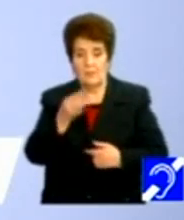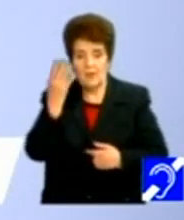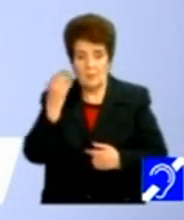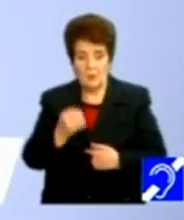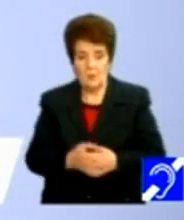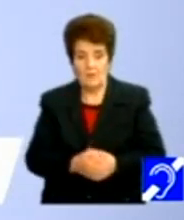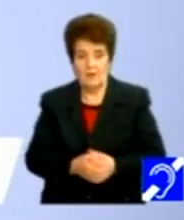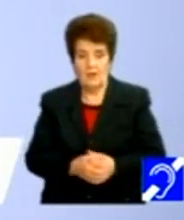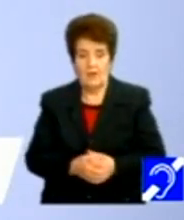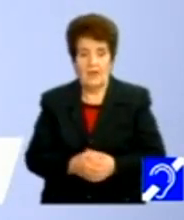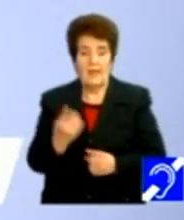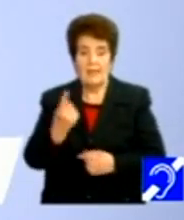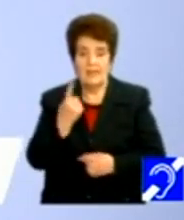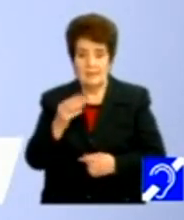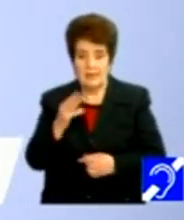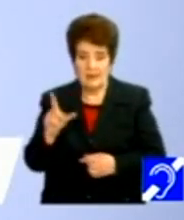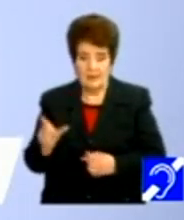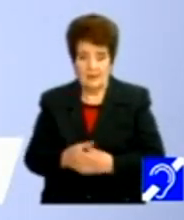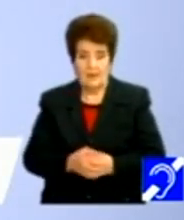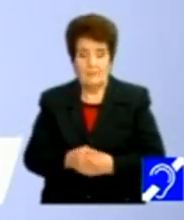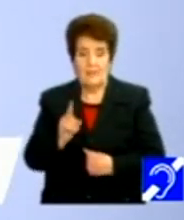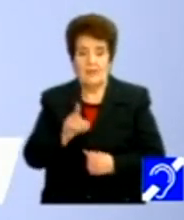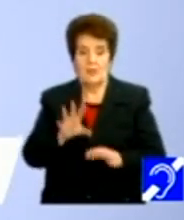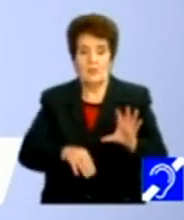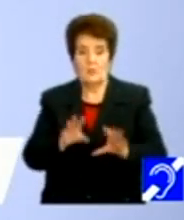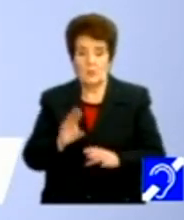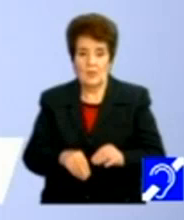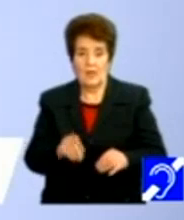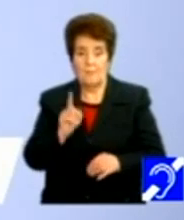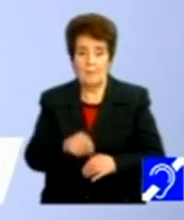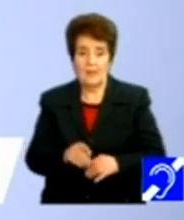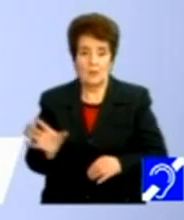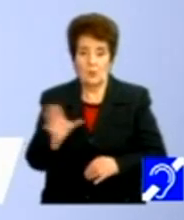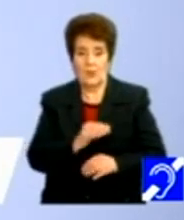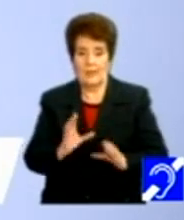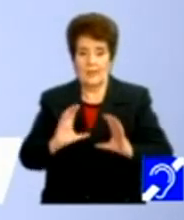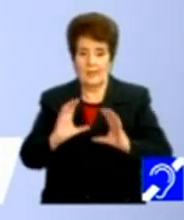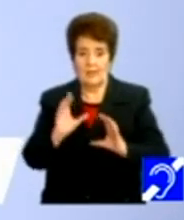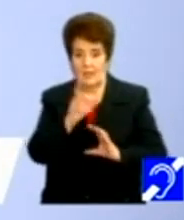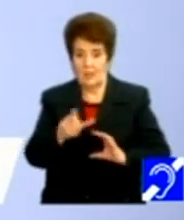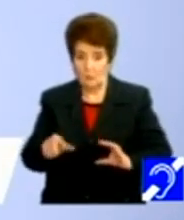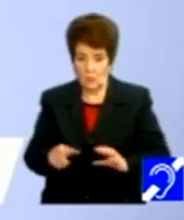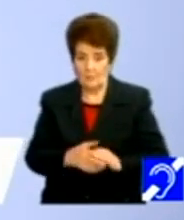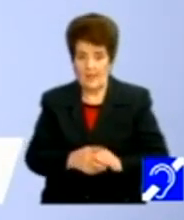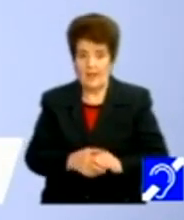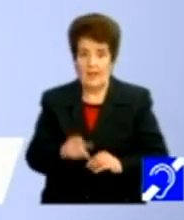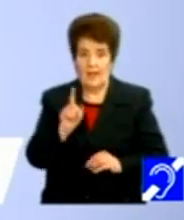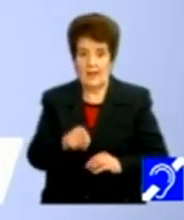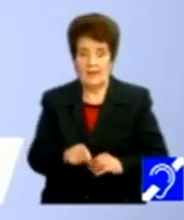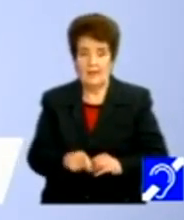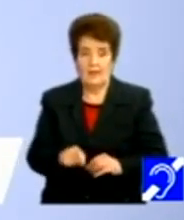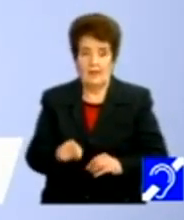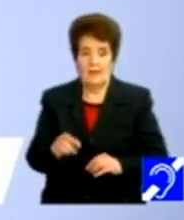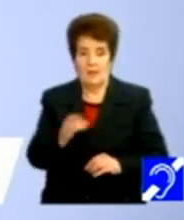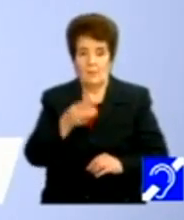Moldova. Și din acest considerent, pentru toată lumea este clar că în contextul actual al Republicii